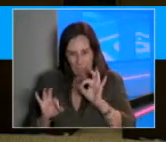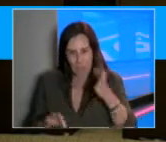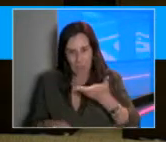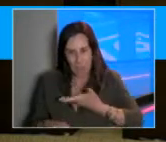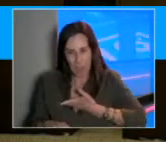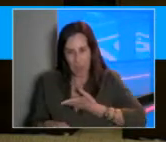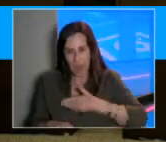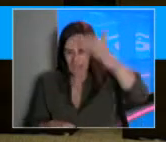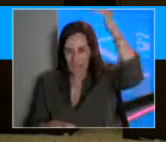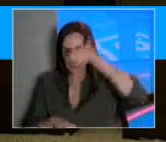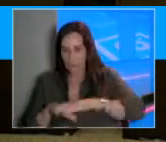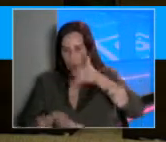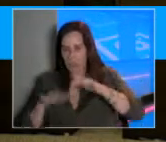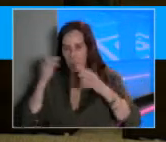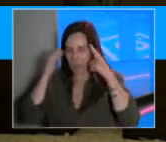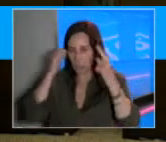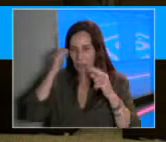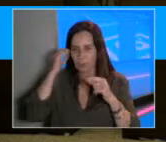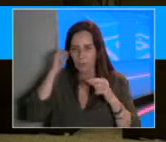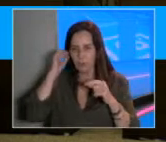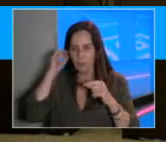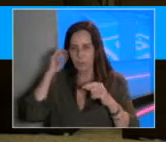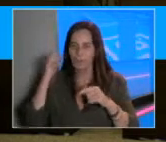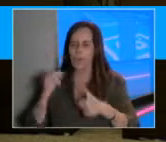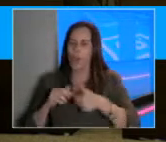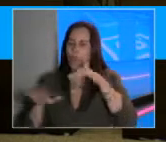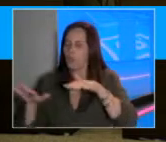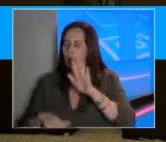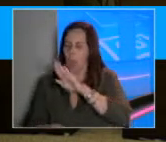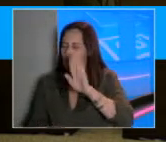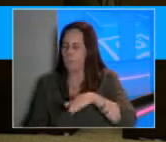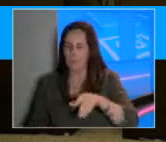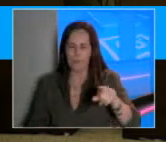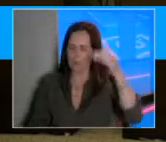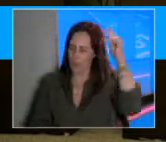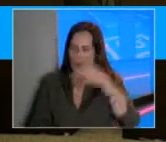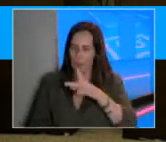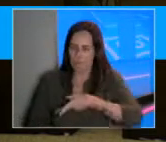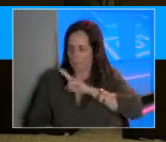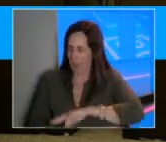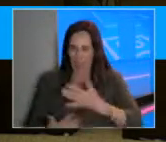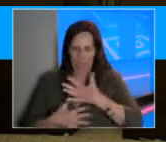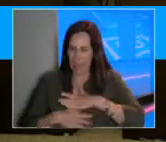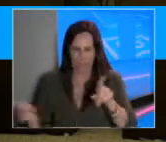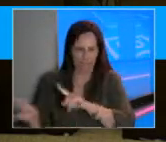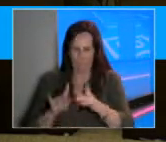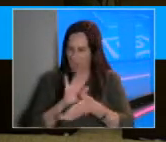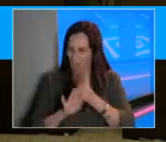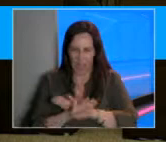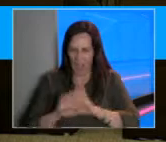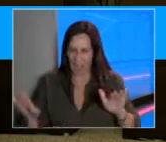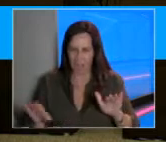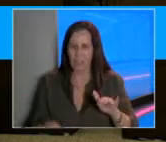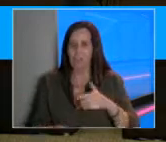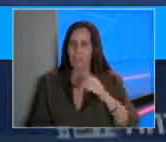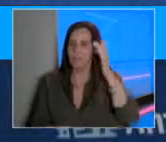בסוף לבני גנץ? קודם כל, לדעתי, שני הצדדים סותמים את האף אחד כלפי השני. אתה יודע, אין פה אהבה גדולה מצד שני הצדדים.